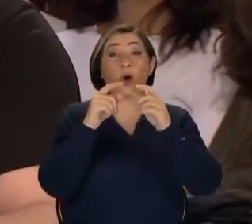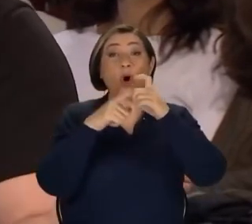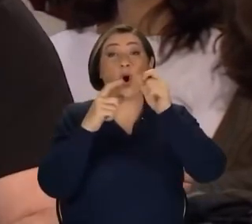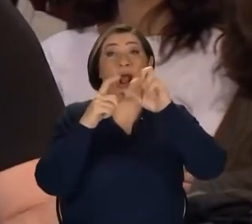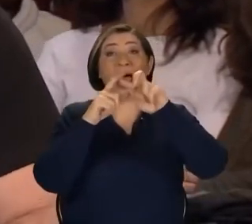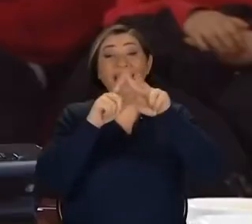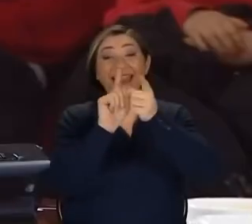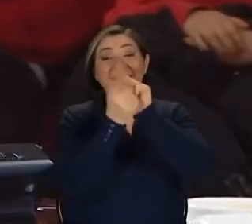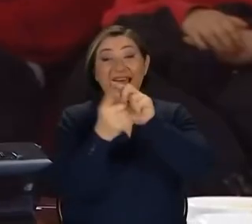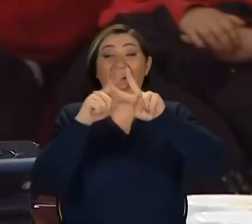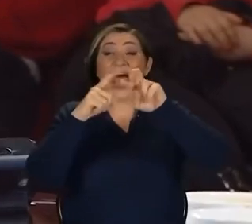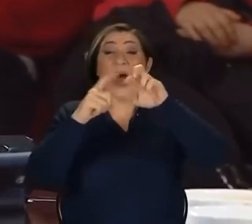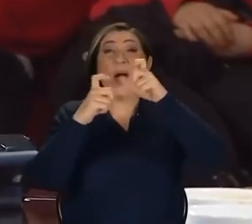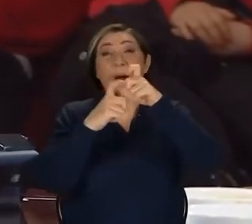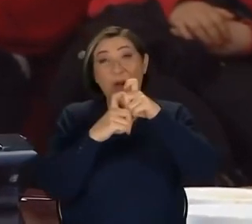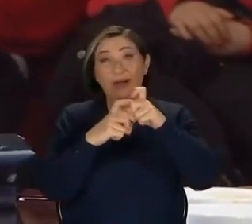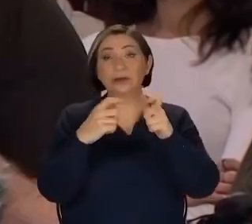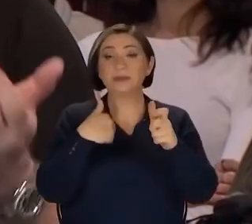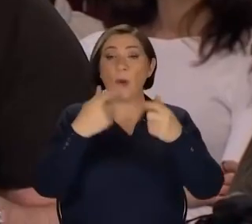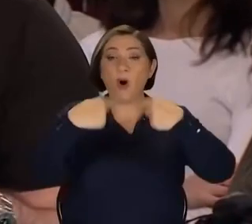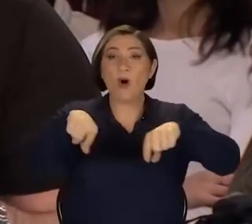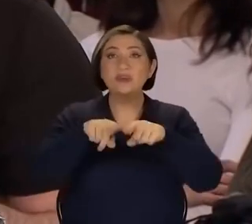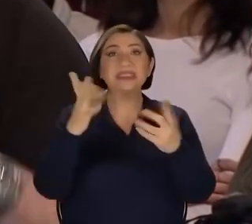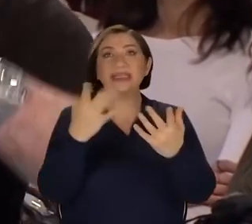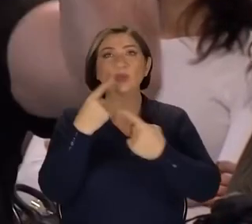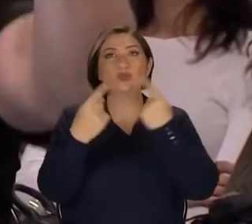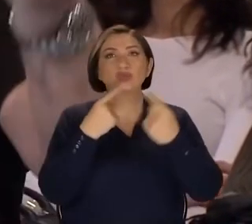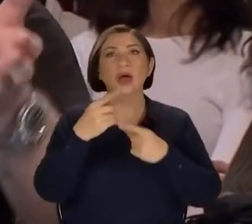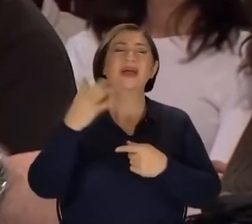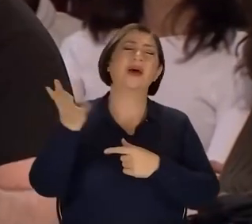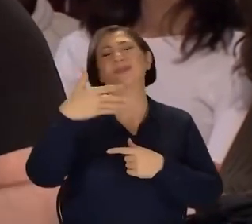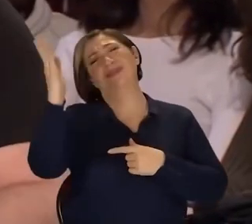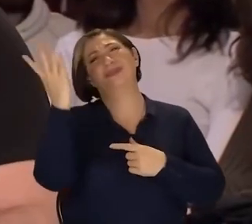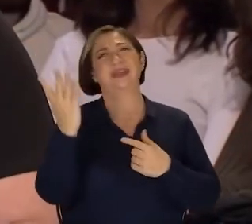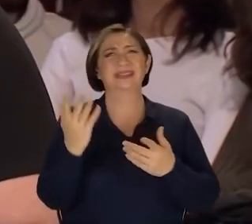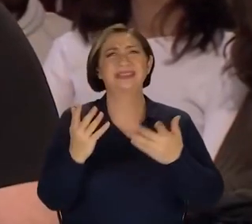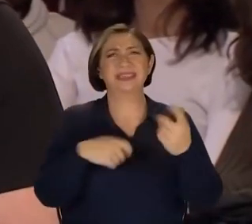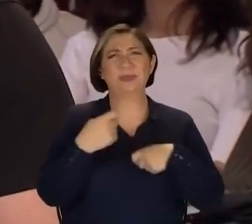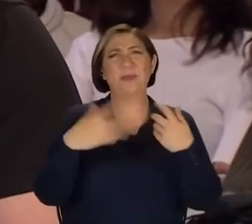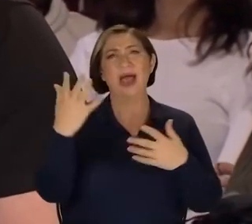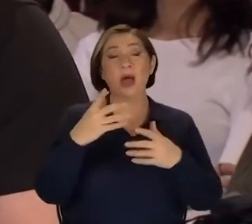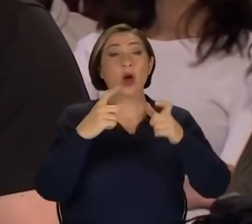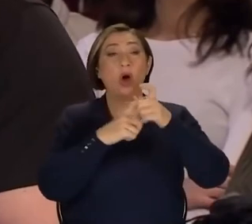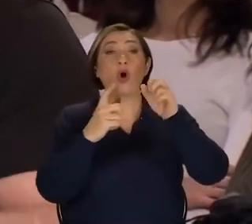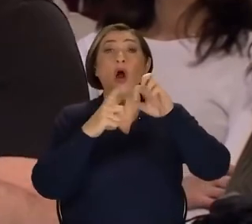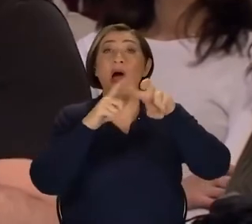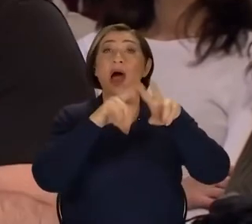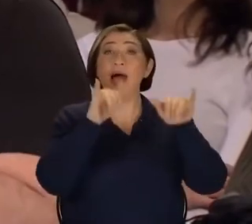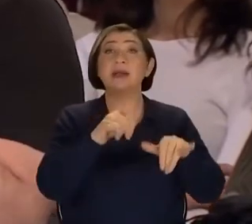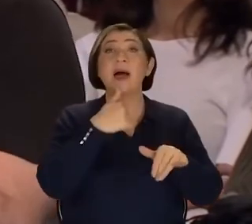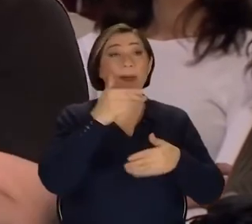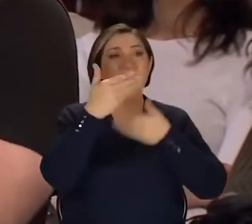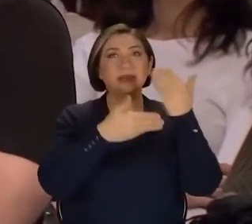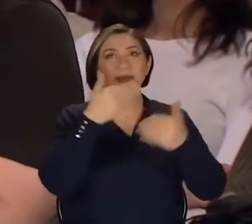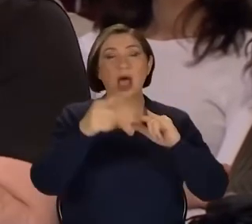ha ha falan. Yani şimdi bunlar bizim ofiste şöyle ele alınan şeyler. Ya öf hadi be falan. Yani Gora zamanında da öyleydi. Abime